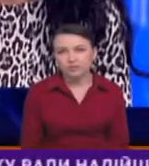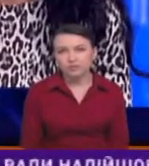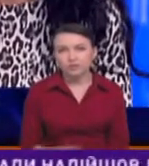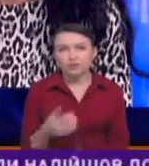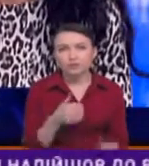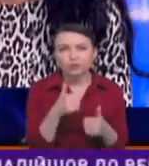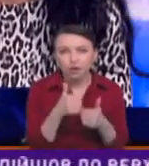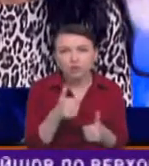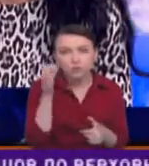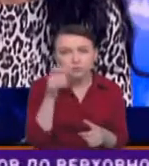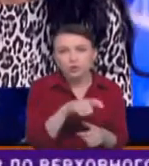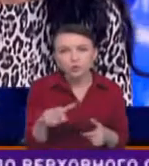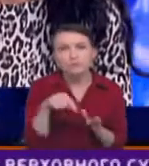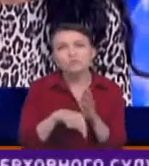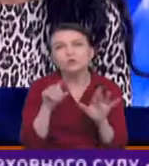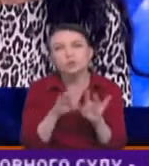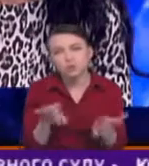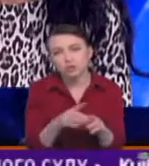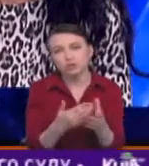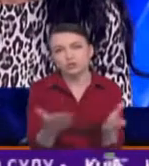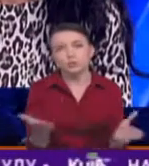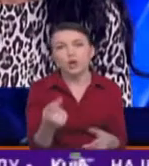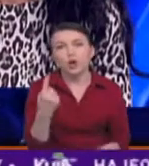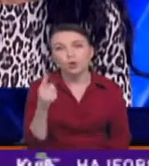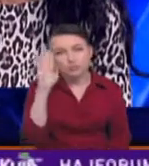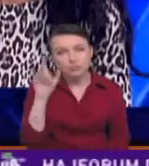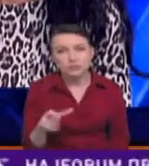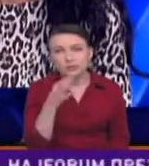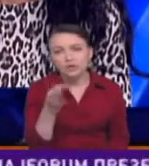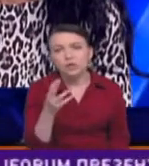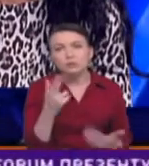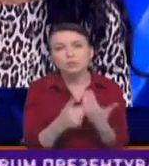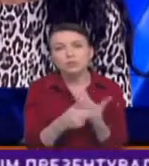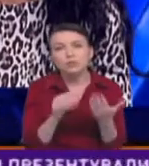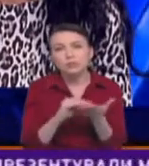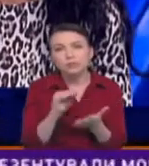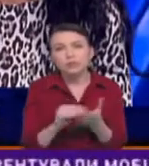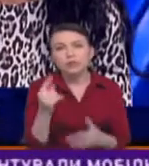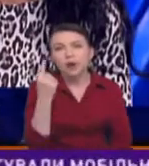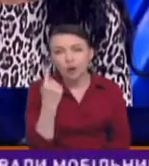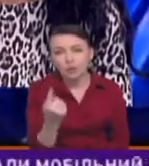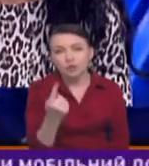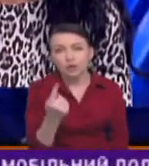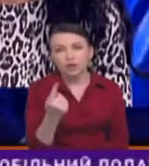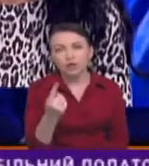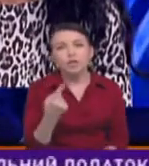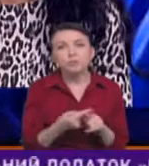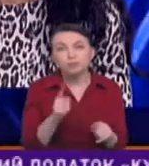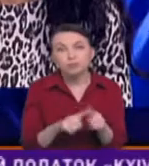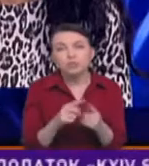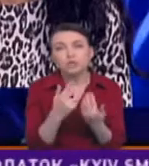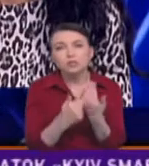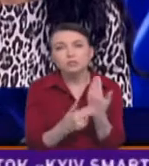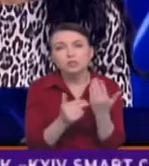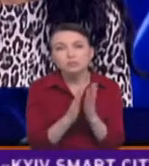вам, люди добрі. І як один пан сказав, Біблія написана одна, і по цій Біблії